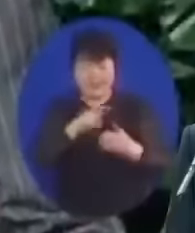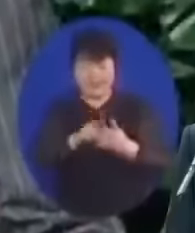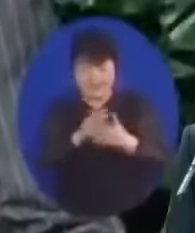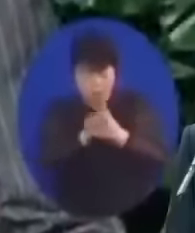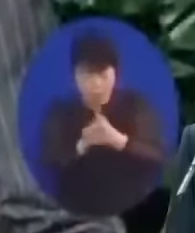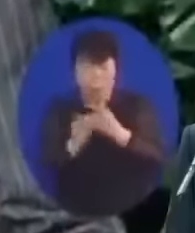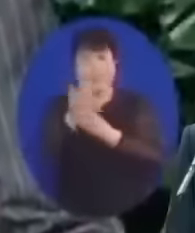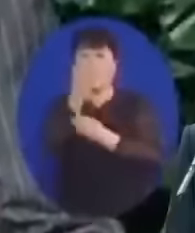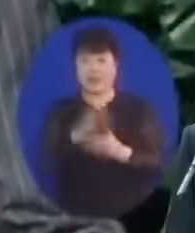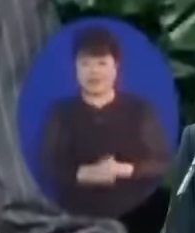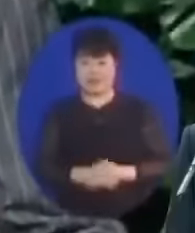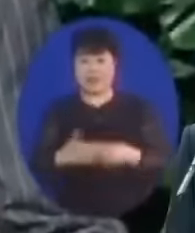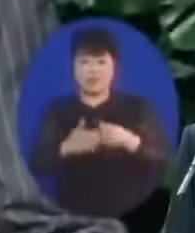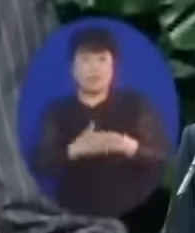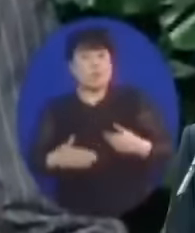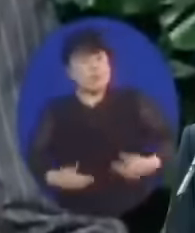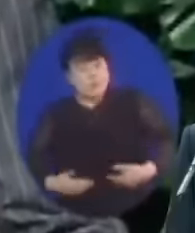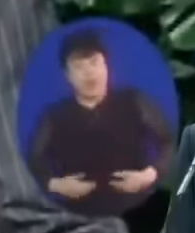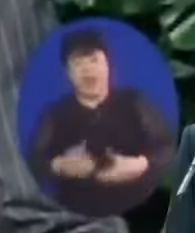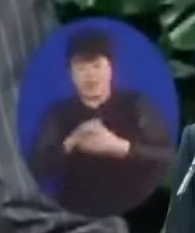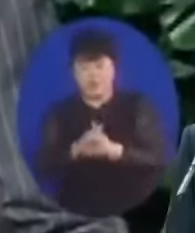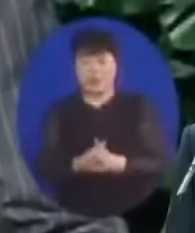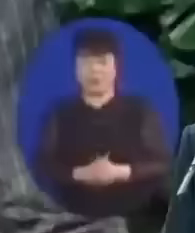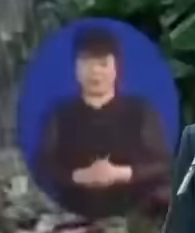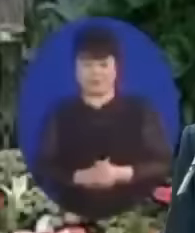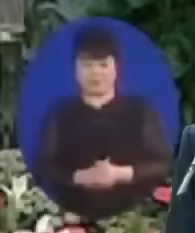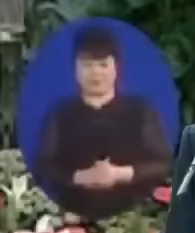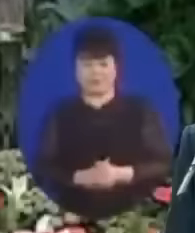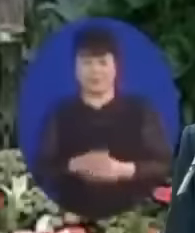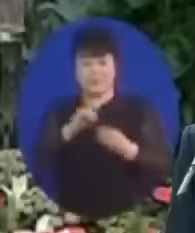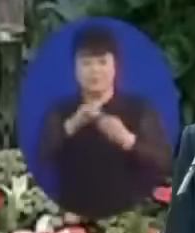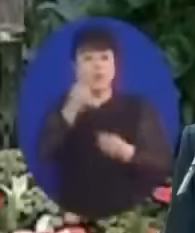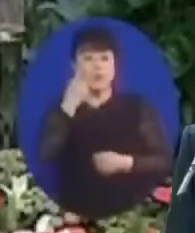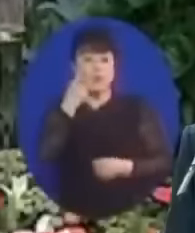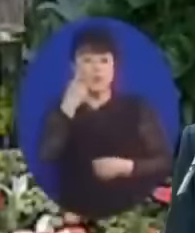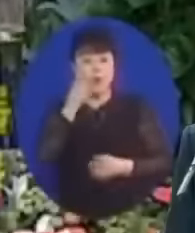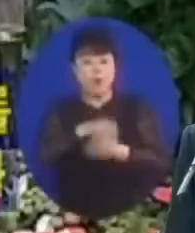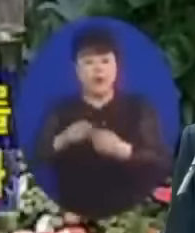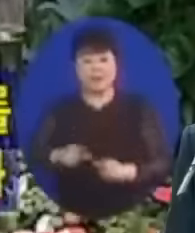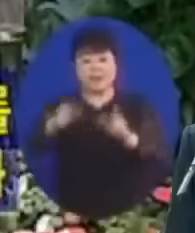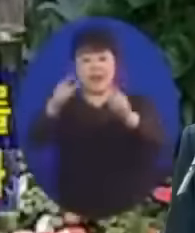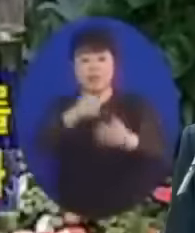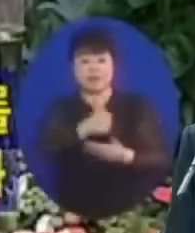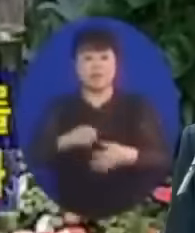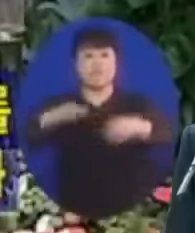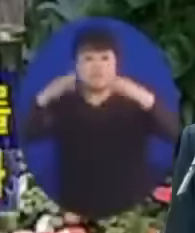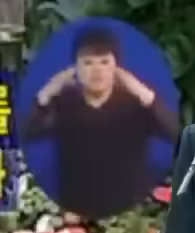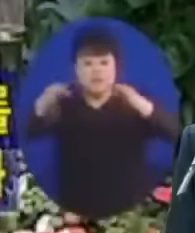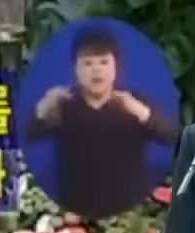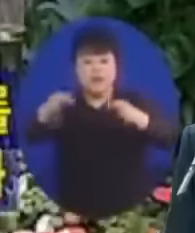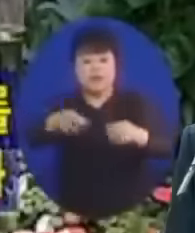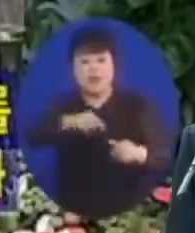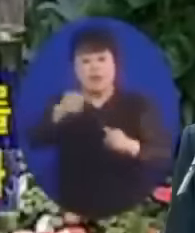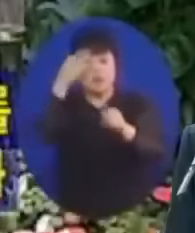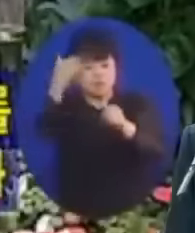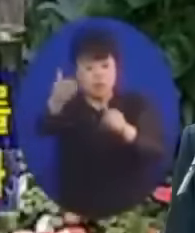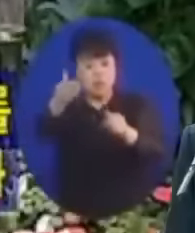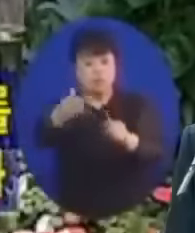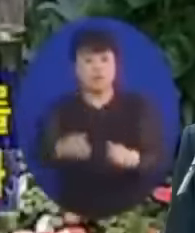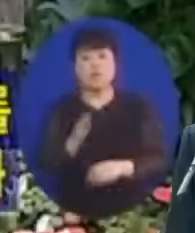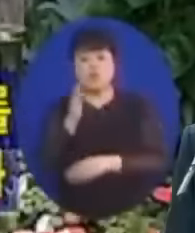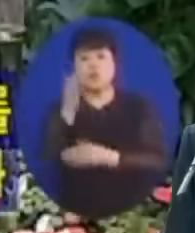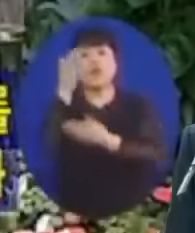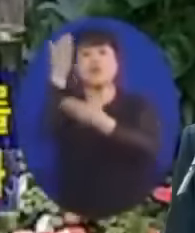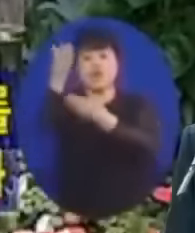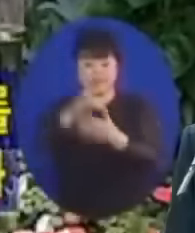기도하게 되는 것입니다. 도움이 필요하기 때문인 것입니다. 시편 50편 15절에 환난 날에 나를 부르라. 내가 너를 건지리니 내가 나를